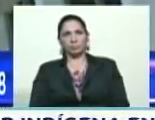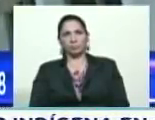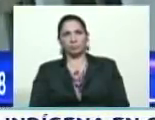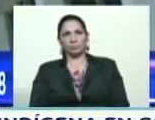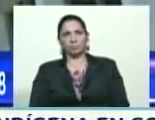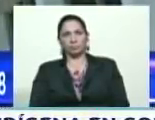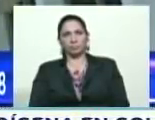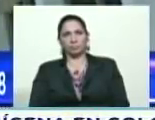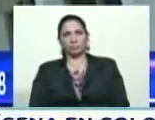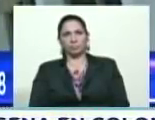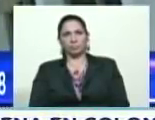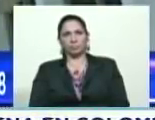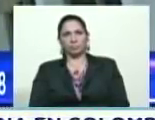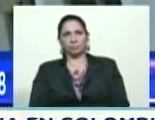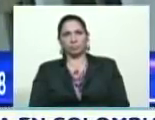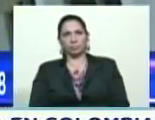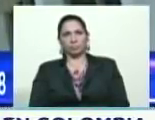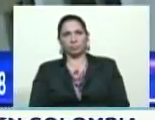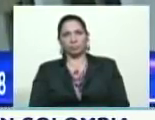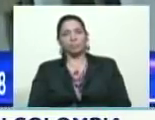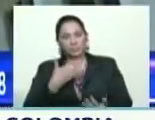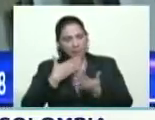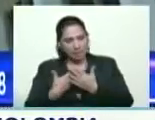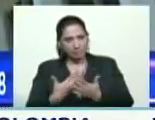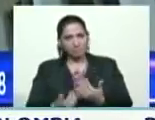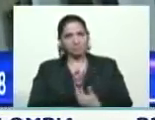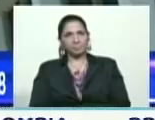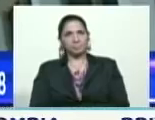Спасибо. Muchas gracias.